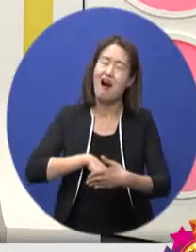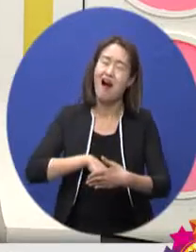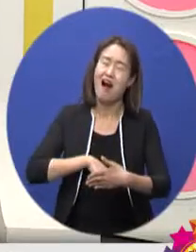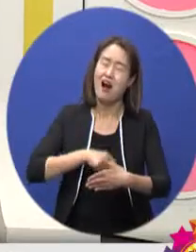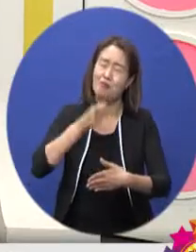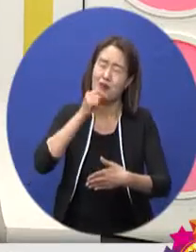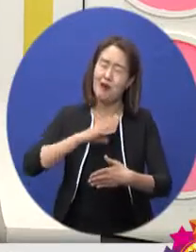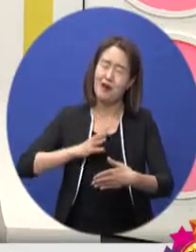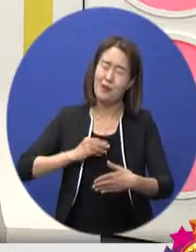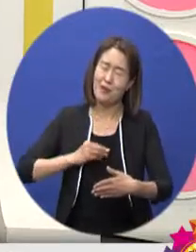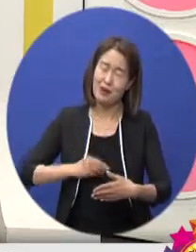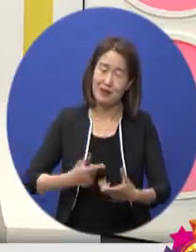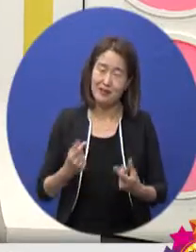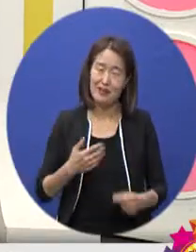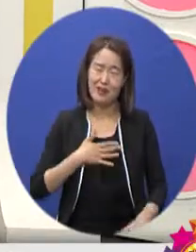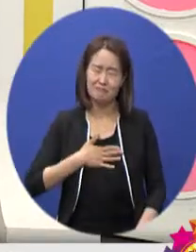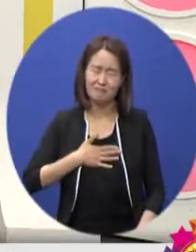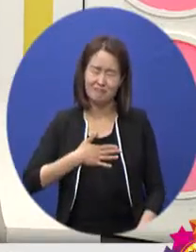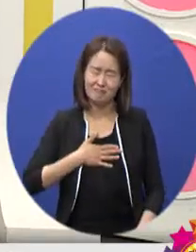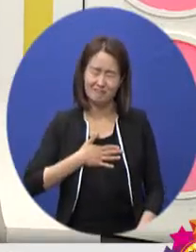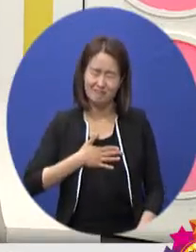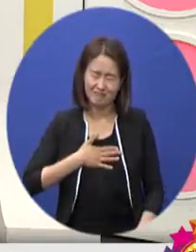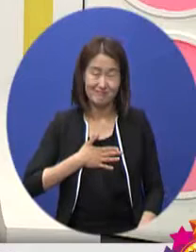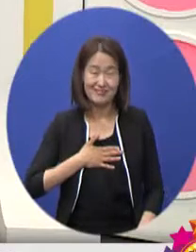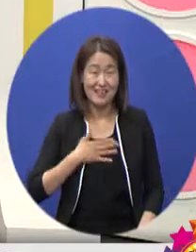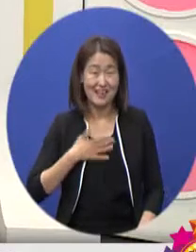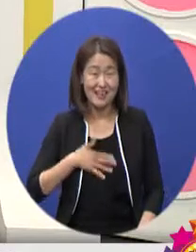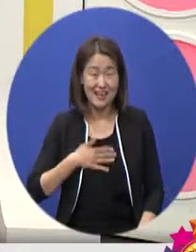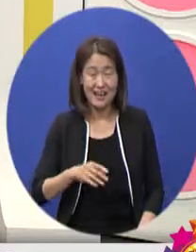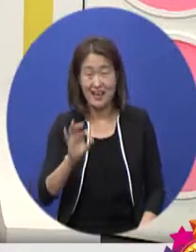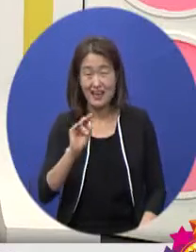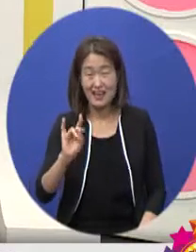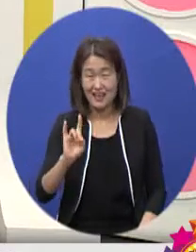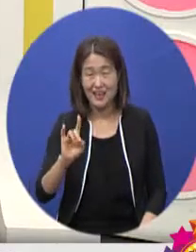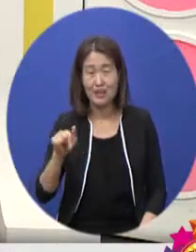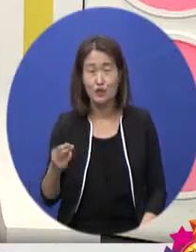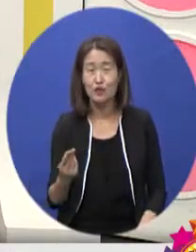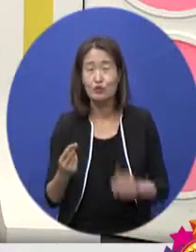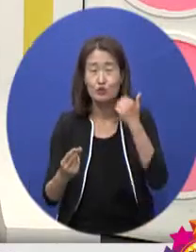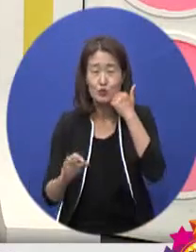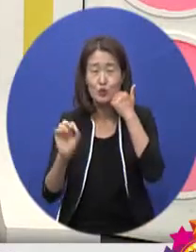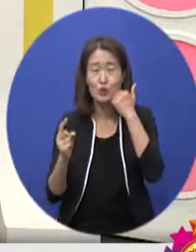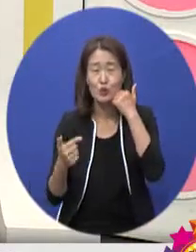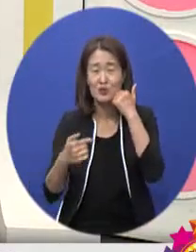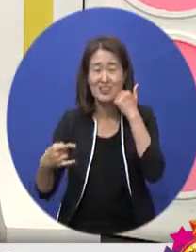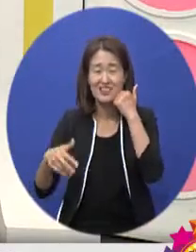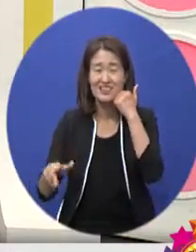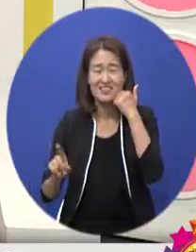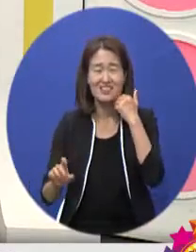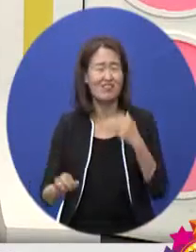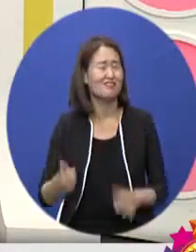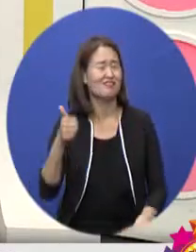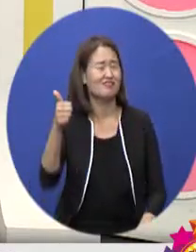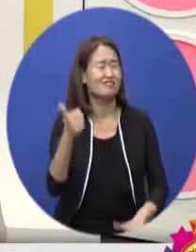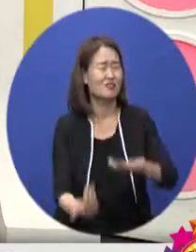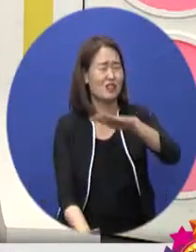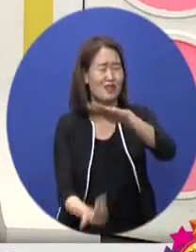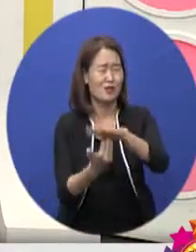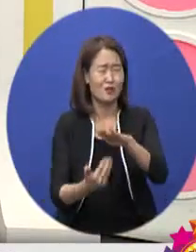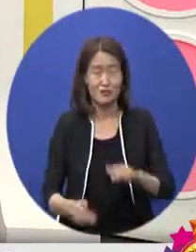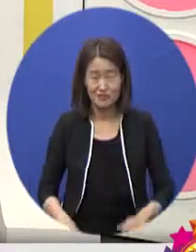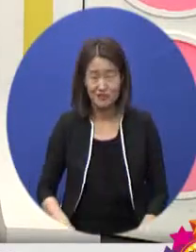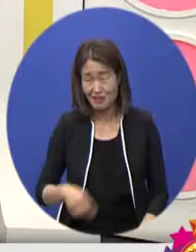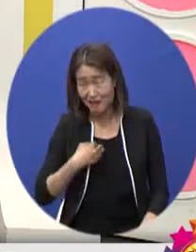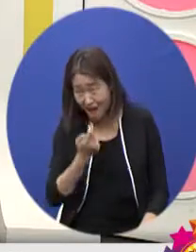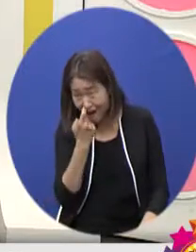촉촉하게 차고드니까 역시 네. 감정을 아시는 분이 네. 정말 애교라면 한 애교를 우리 온희정 씨가 그건 그래요 네. 제가